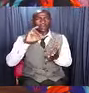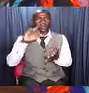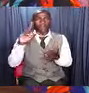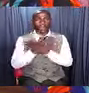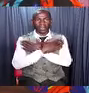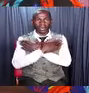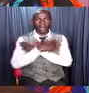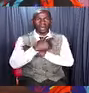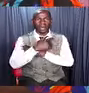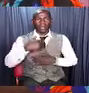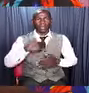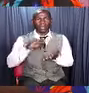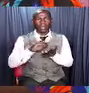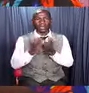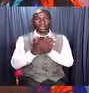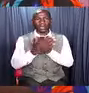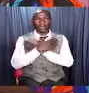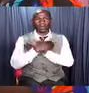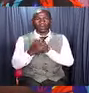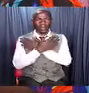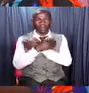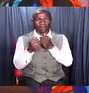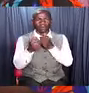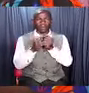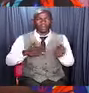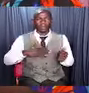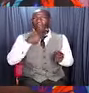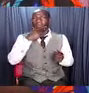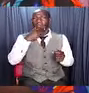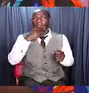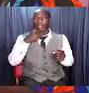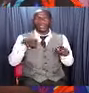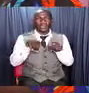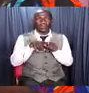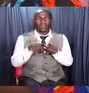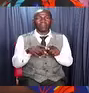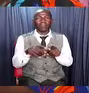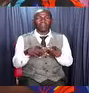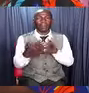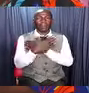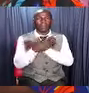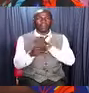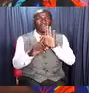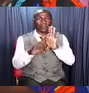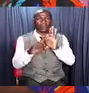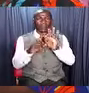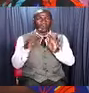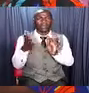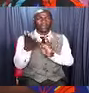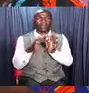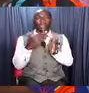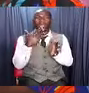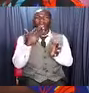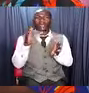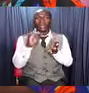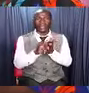anipendaye. Naye anipendaye atapendwa na baba yangu. Nami nitampenda na kujidhihirisha kwake. Yesu